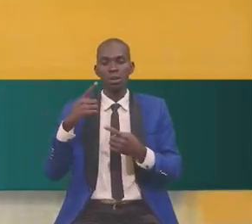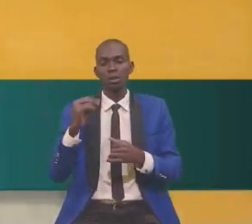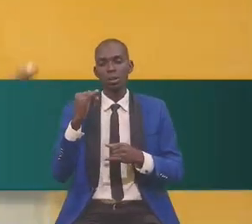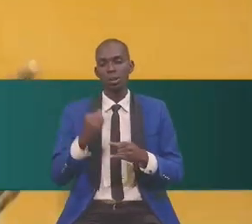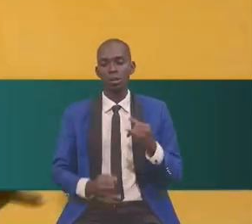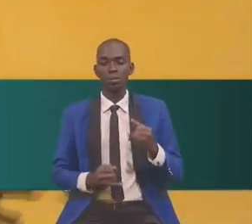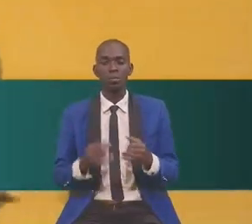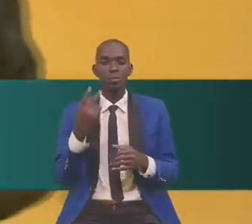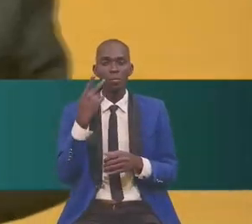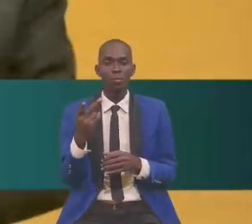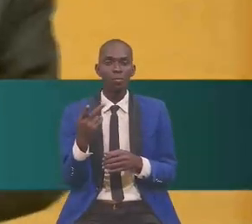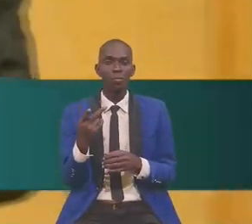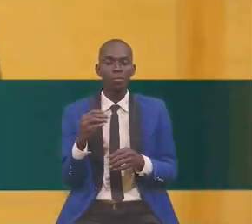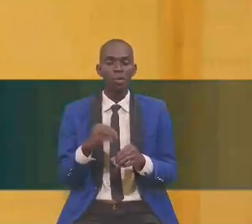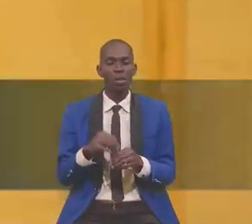Jusqu'à la fin.